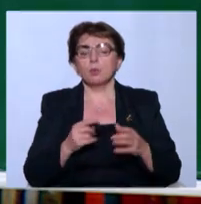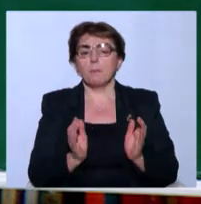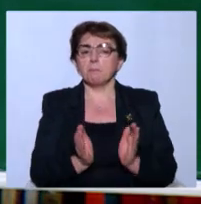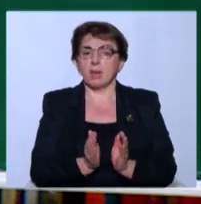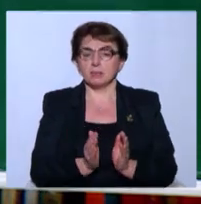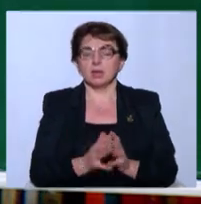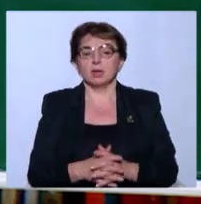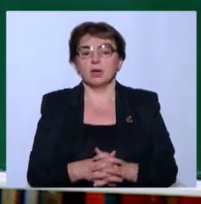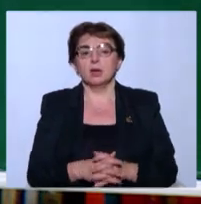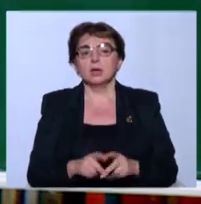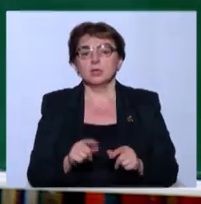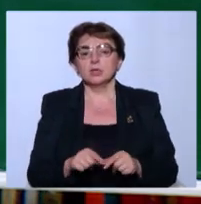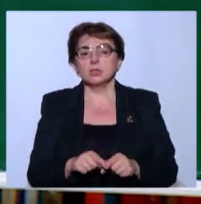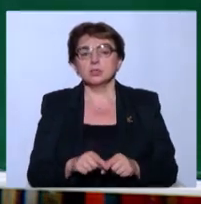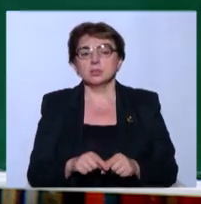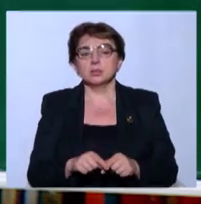პატარაა, იგი